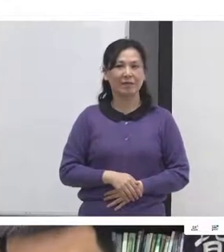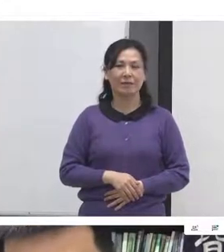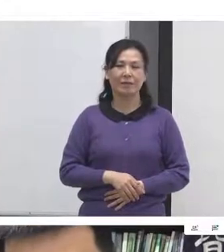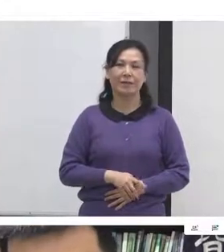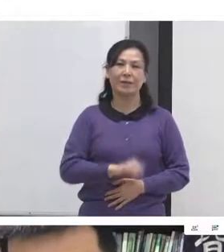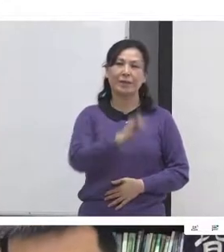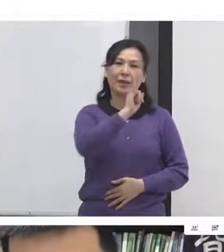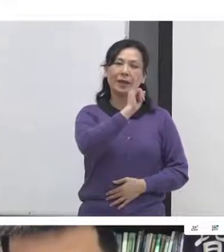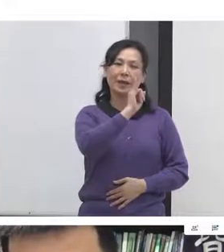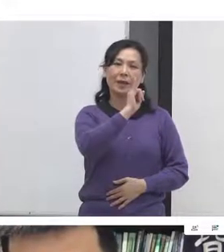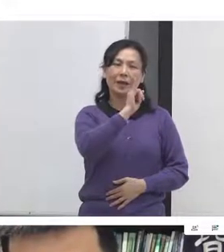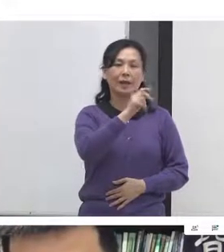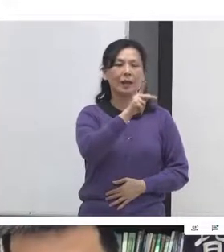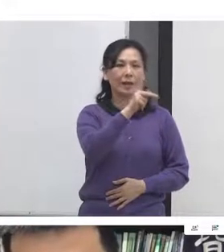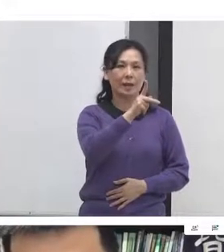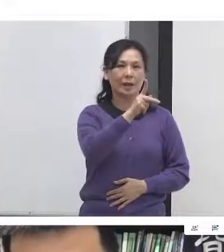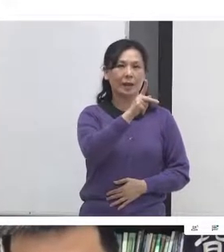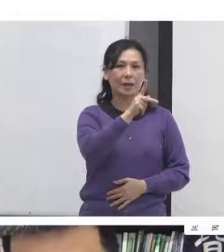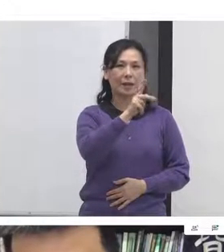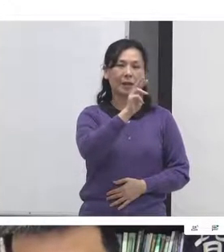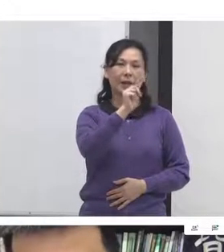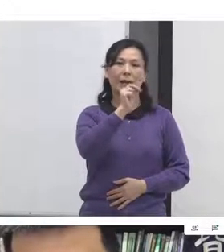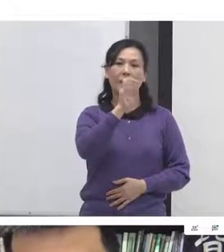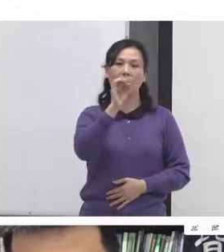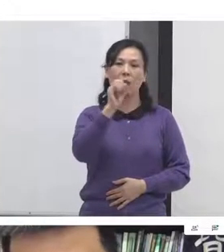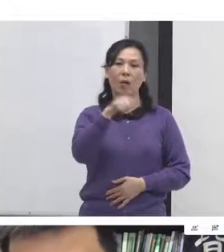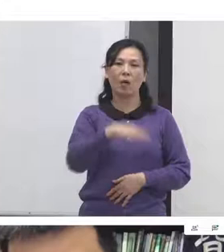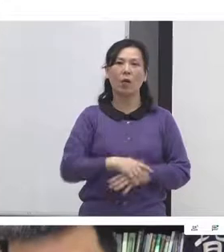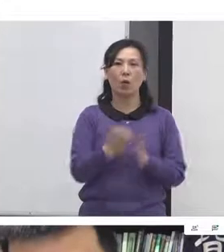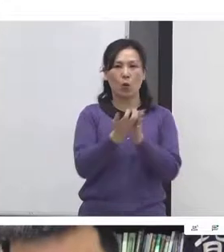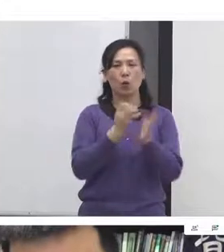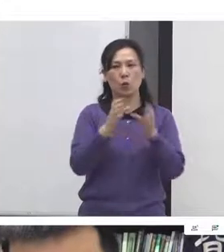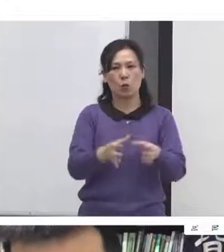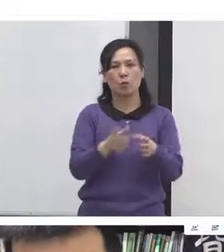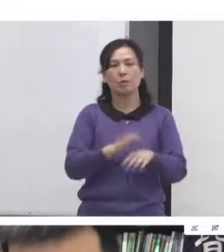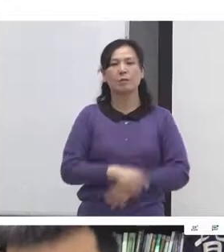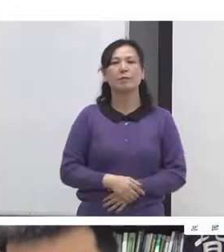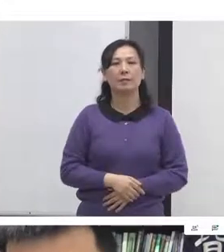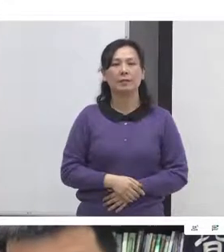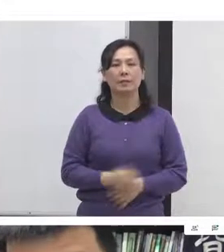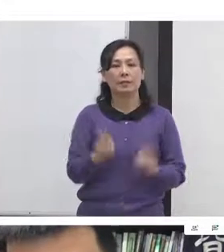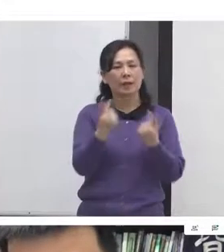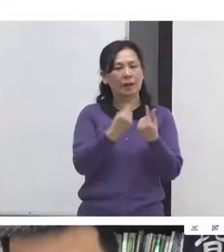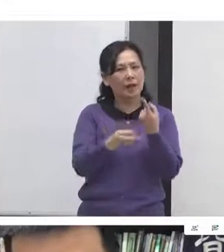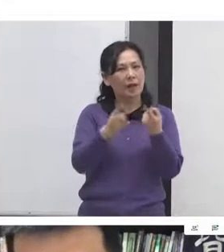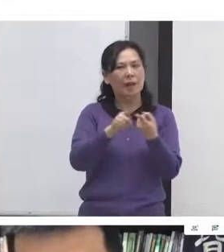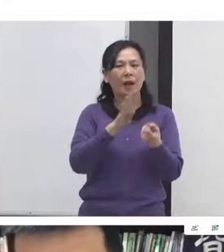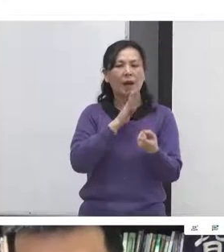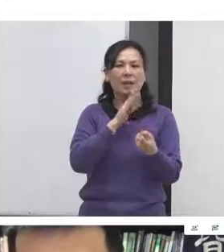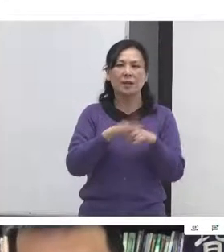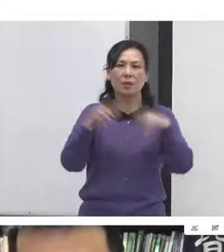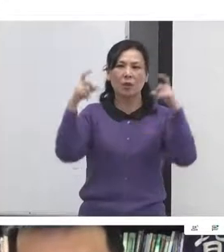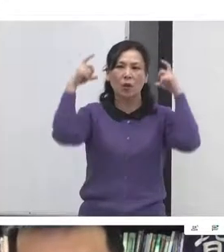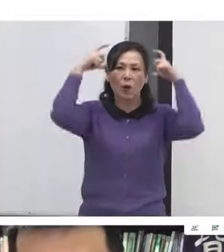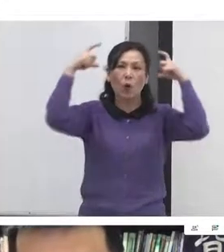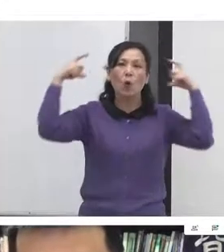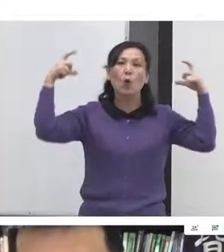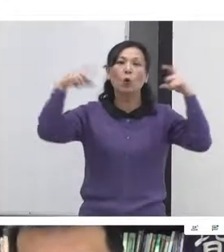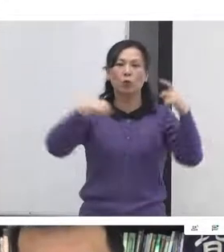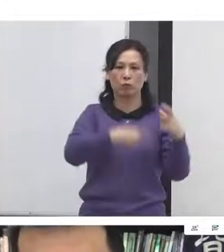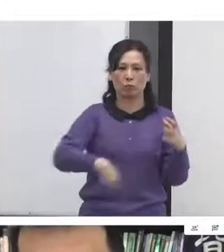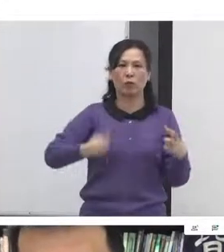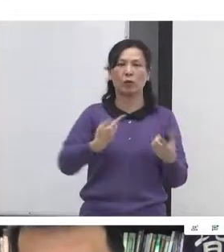Mac Keynote 里面的预设中文字型，我确定它应该是宋体之类的哦。那杯子的部分其实它有点故事，就是